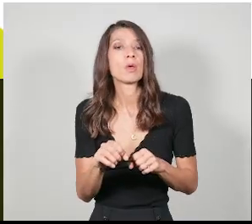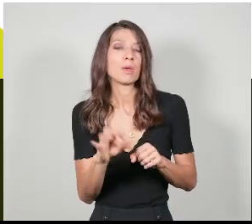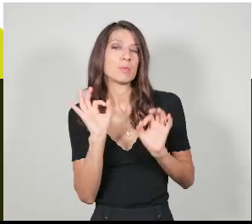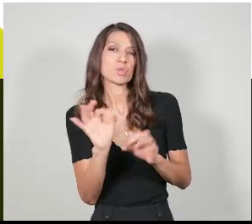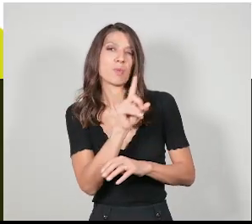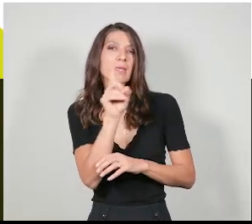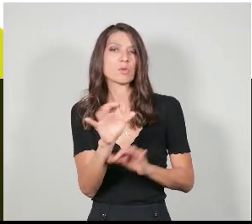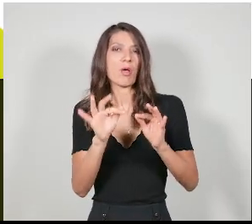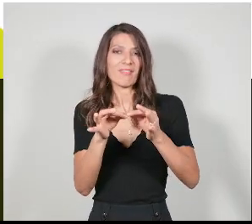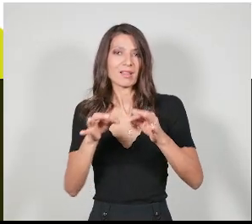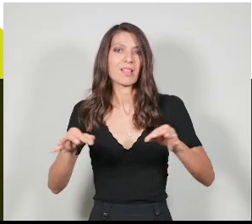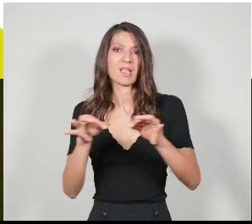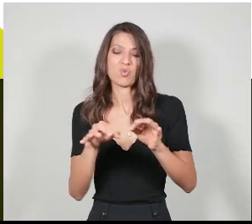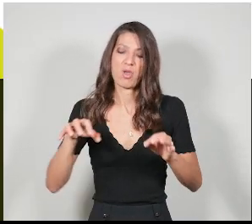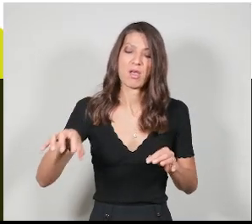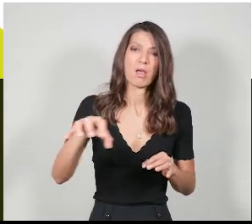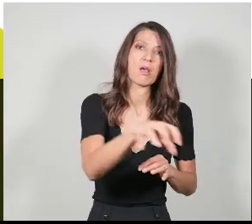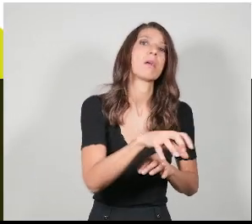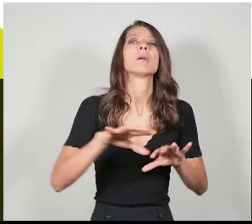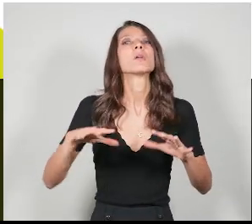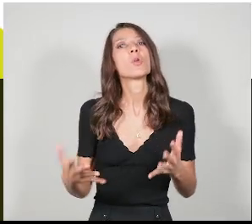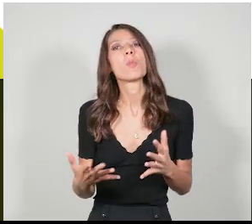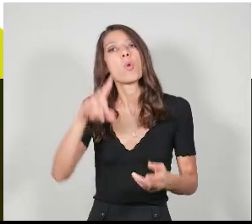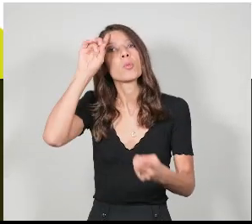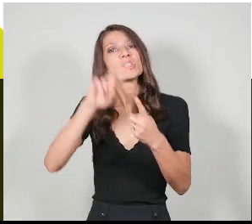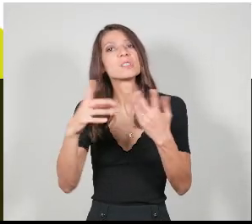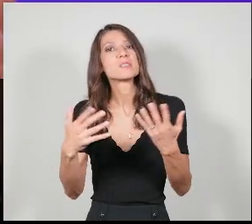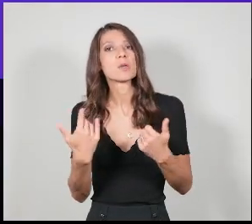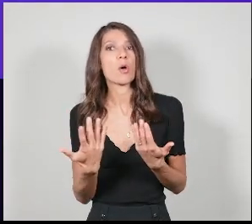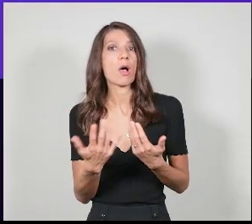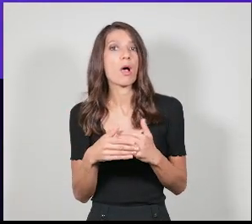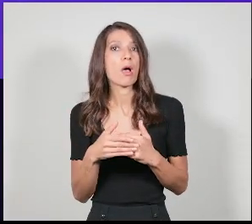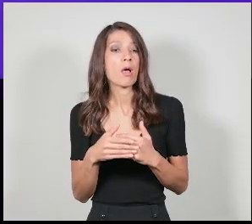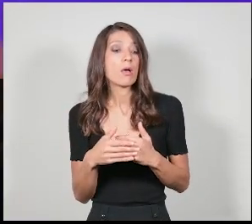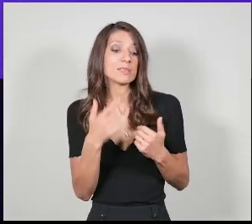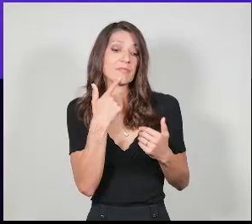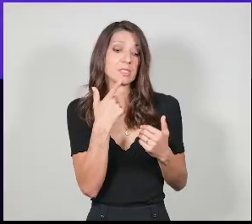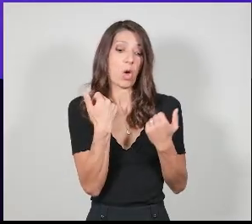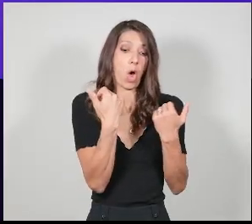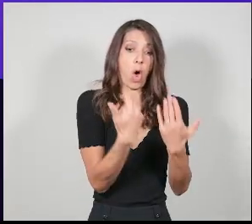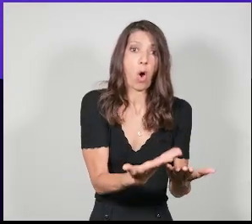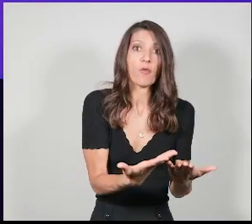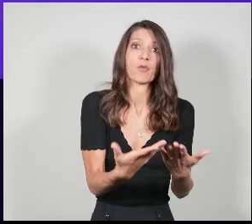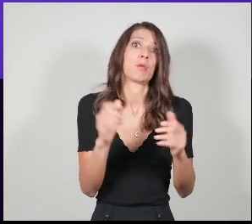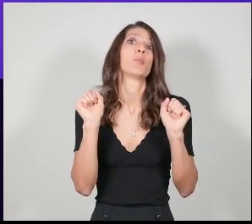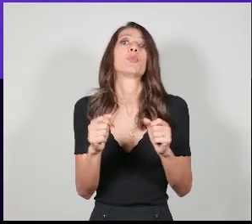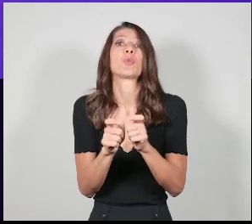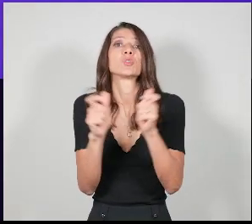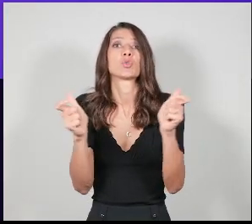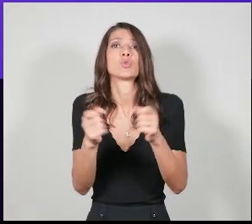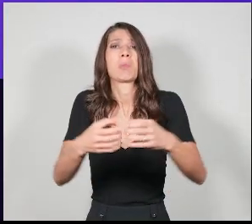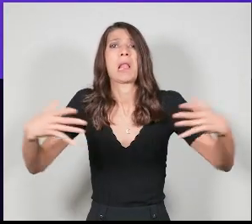territorialisation. L'idée, c'est d'avoir une recomposition de l'offre autour de structures, vous l'avez dit tout à l'heure, moins nombreuses, mieux